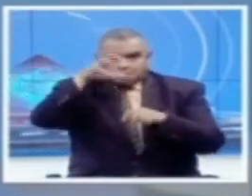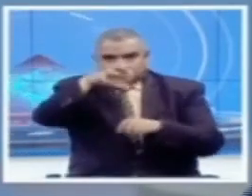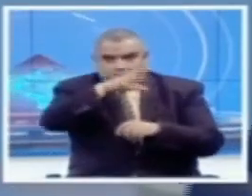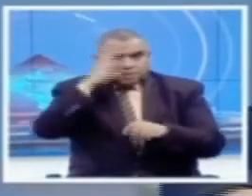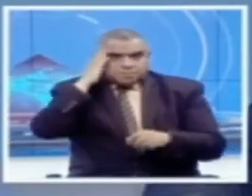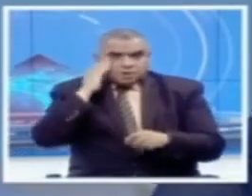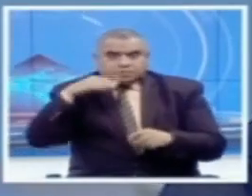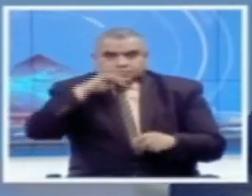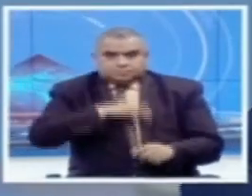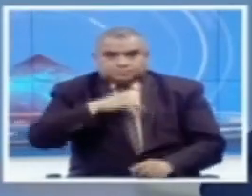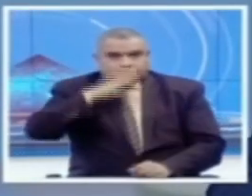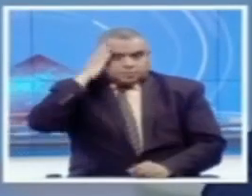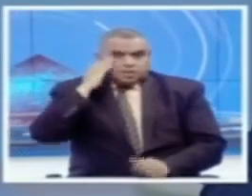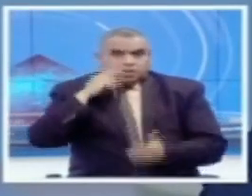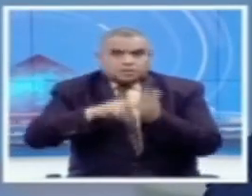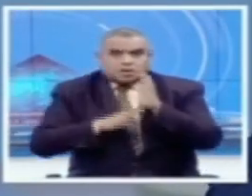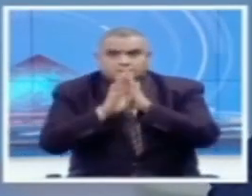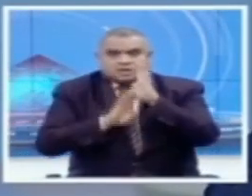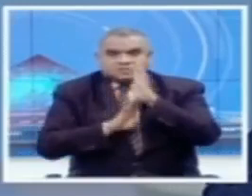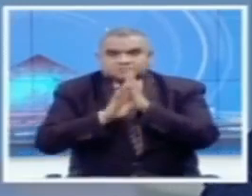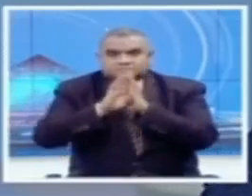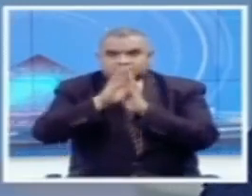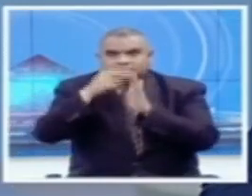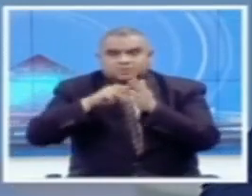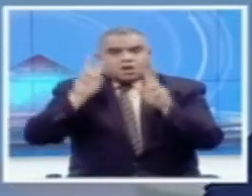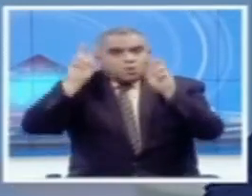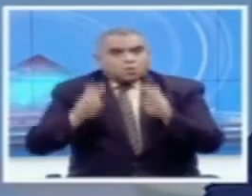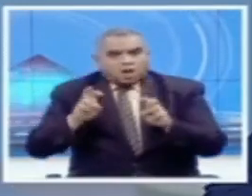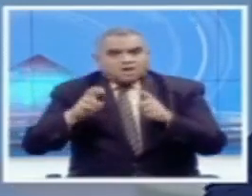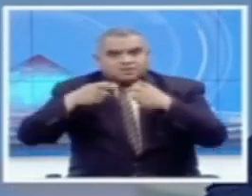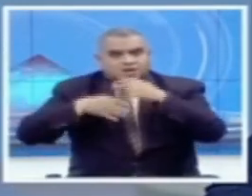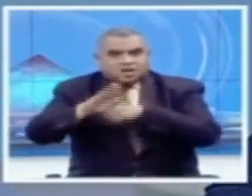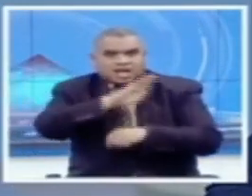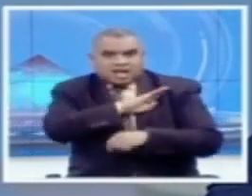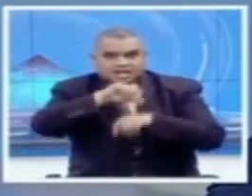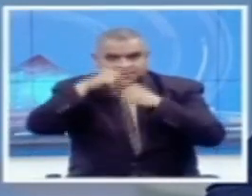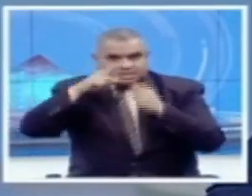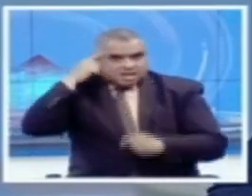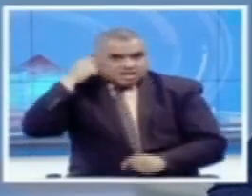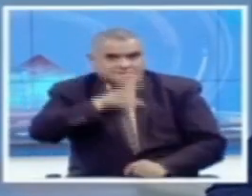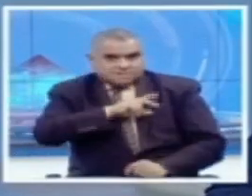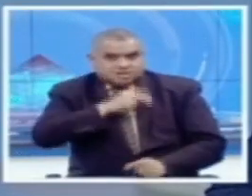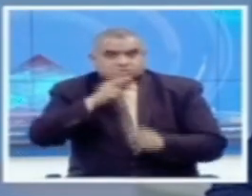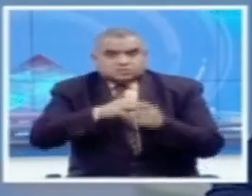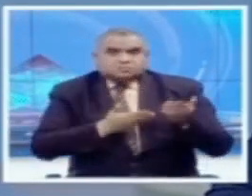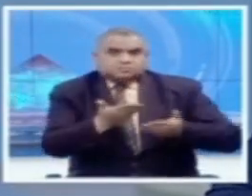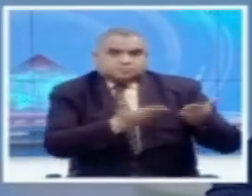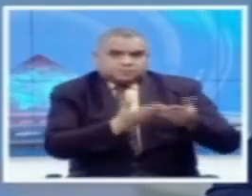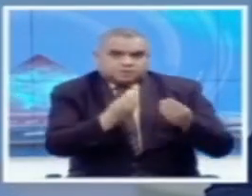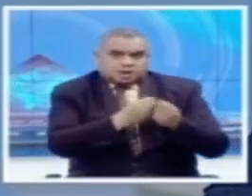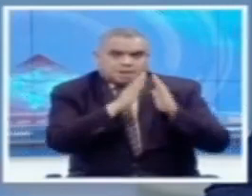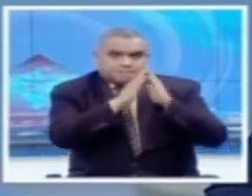الأوسط، معربة عن تقديرها لدور مصر في وقف إطلاق النار في غزة، لافتة إلى أنها بحثت مع الجانب